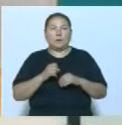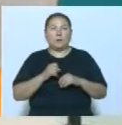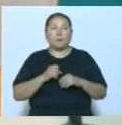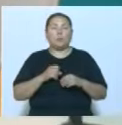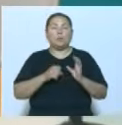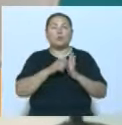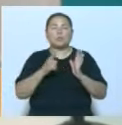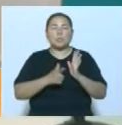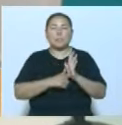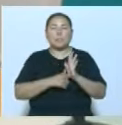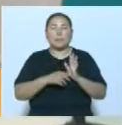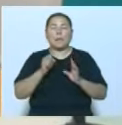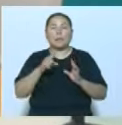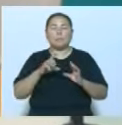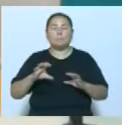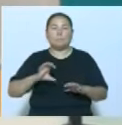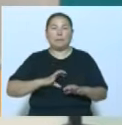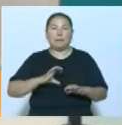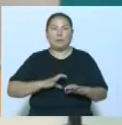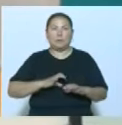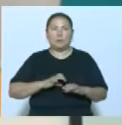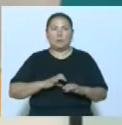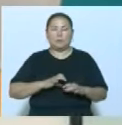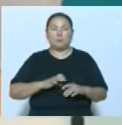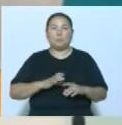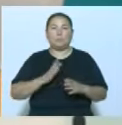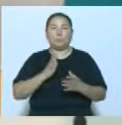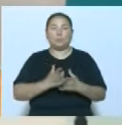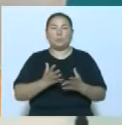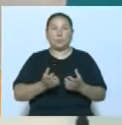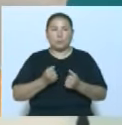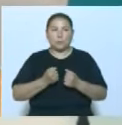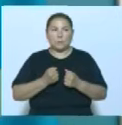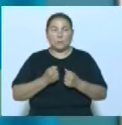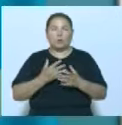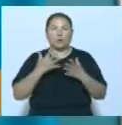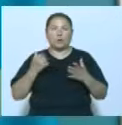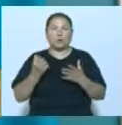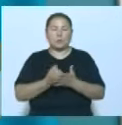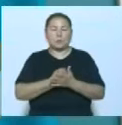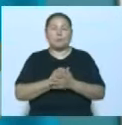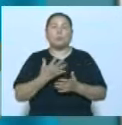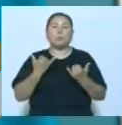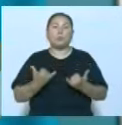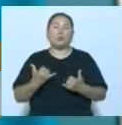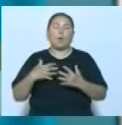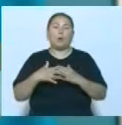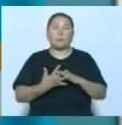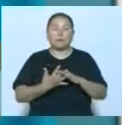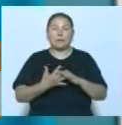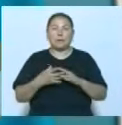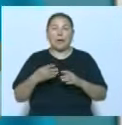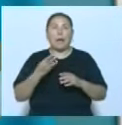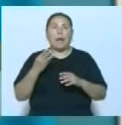17 оқушымыз алтын белгіге жетіп отыр. Осының өзі үлкен жетістік. Бүгін аудан әкімінің қабылдауында